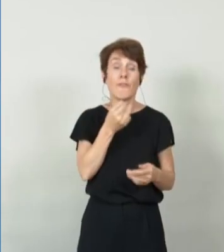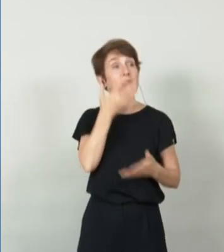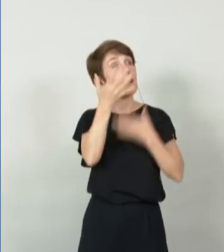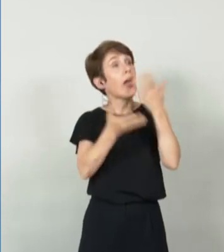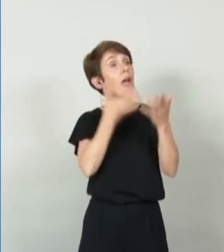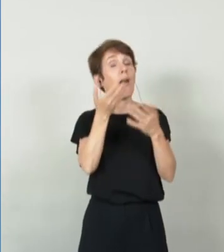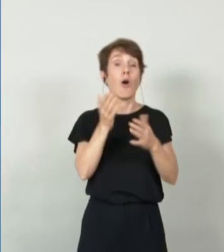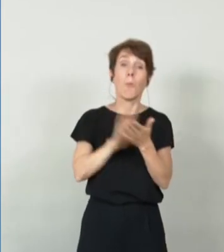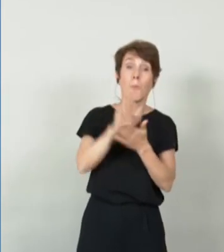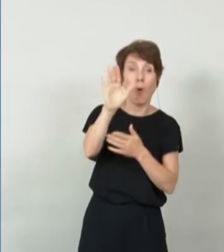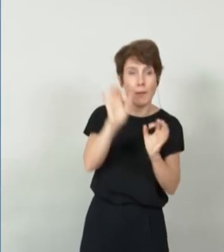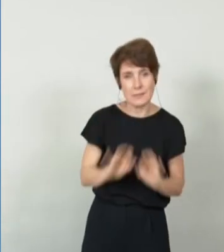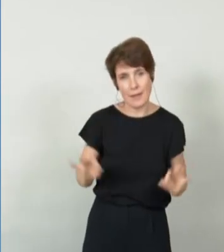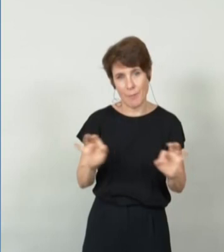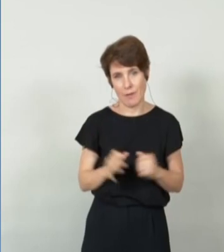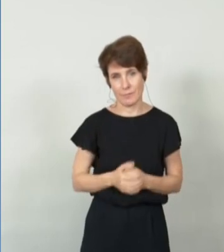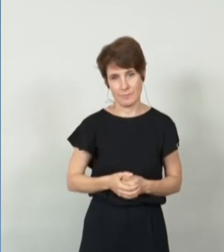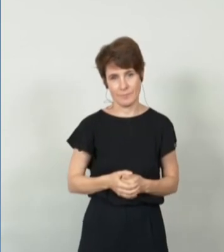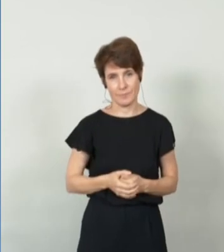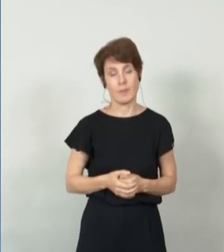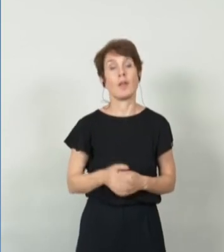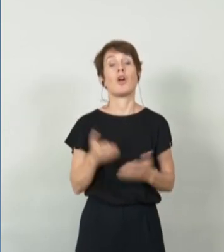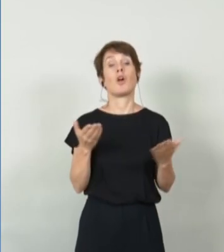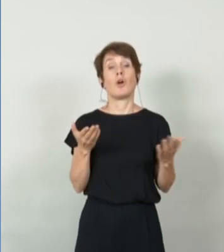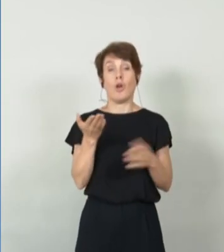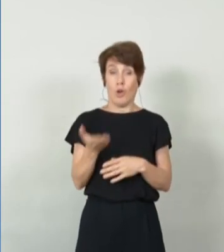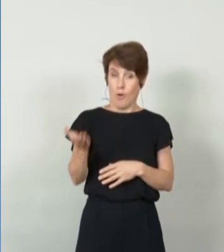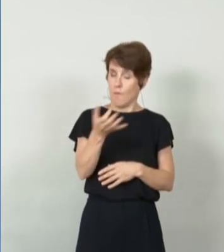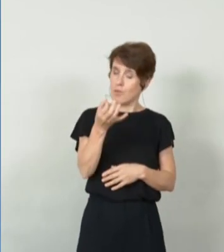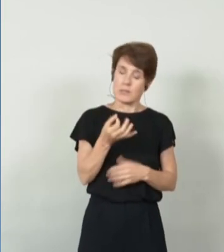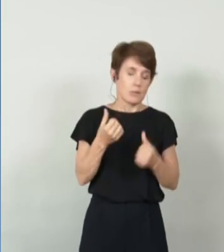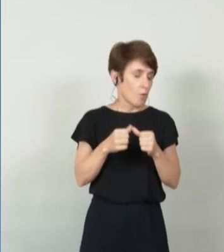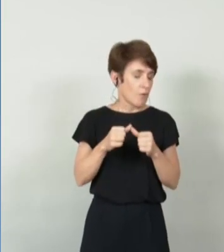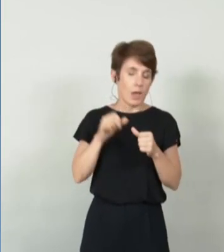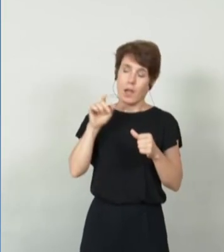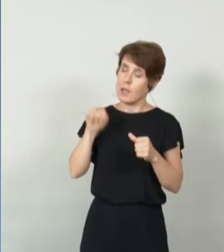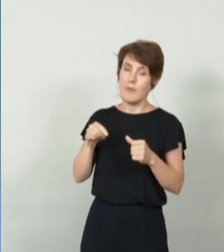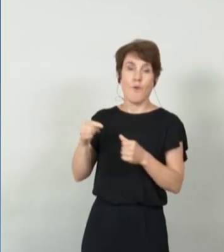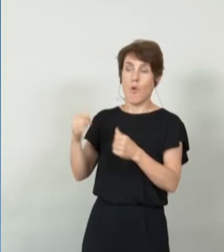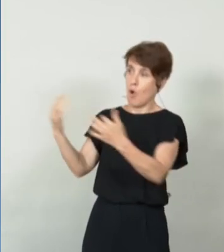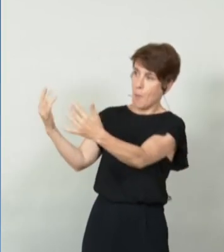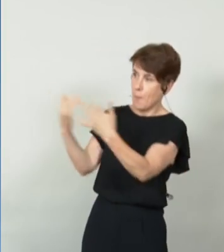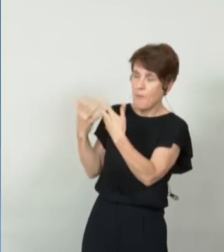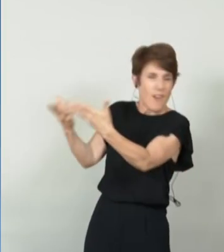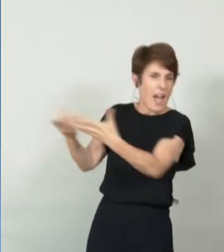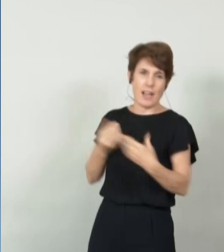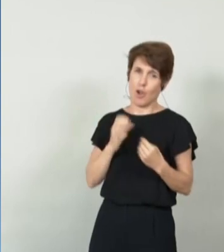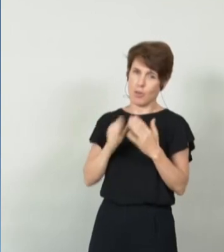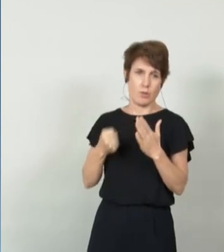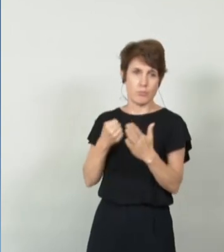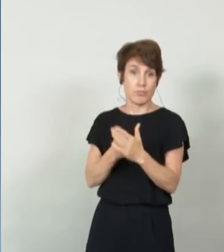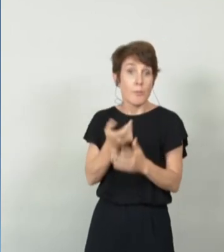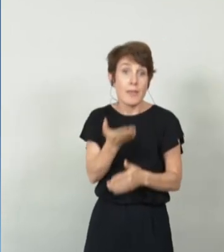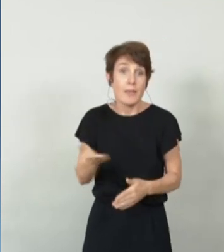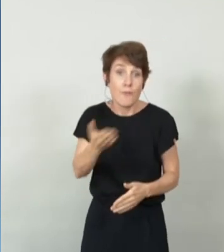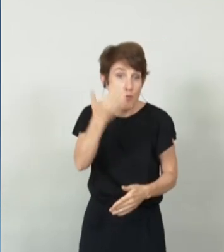vous rappelez par exemple l'inconditionnalité de l'accueil que vous savez ne pas pouvoir remplir puisque votre adjoint au logement